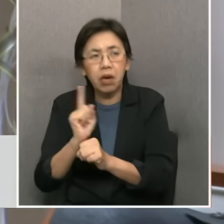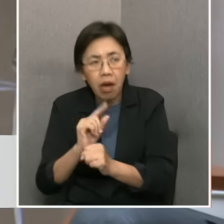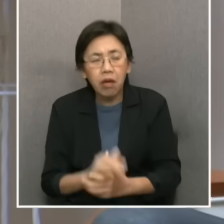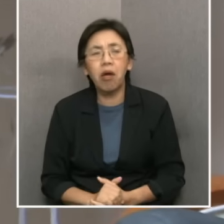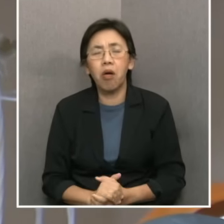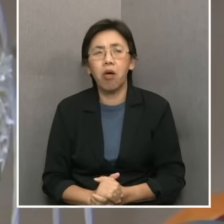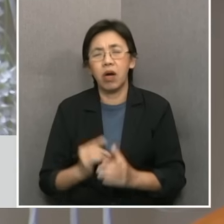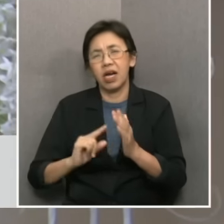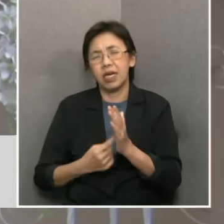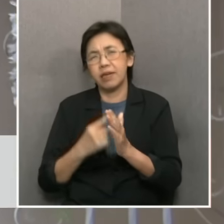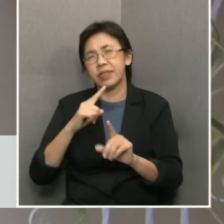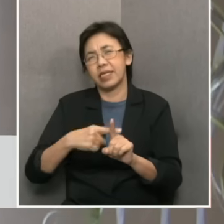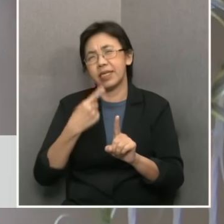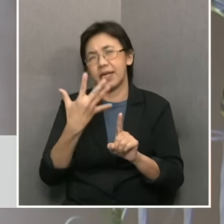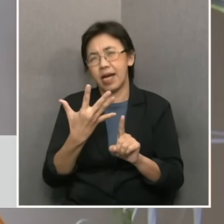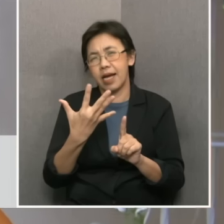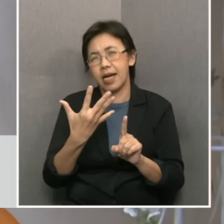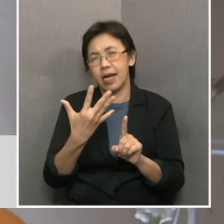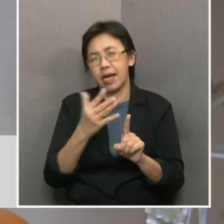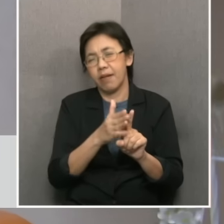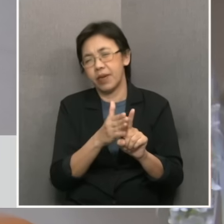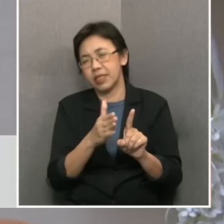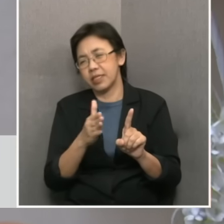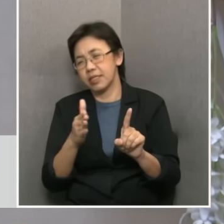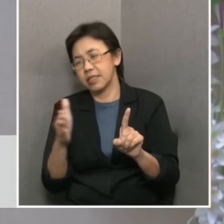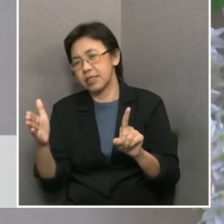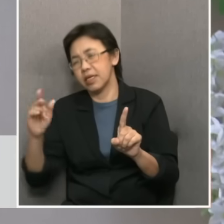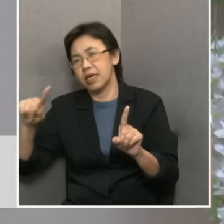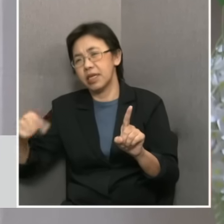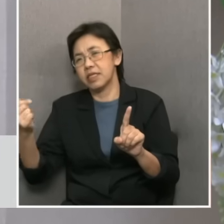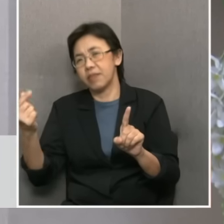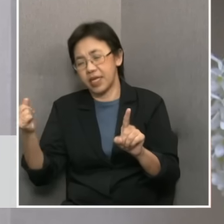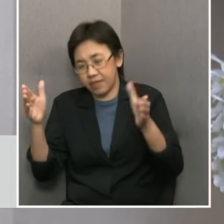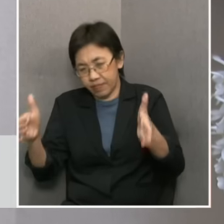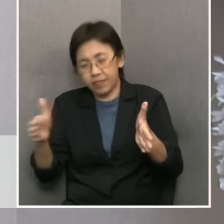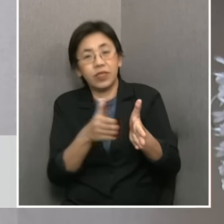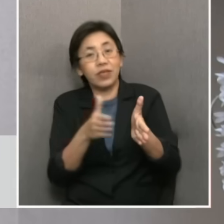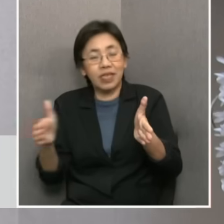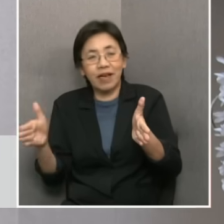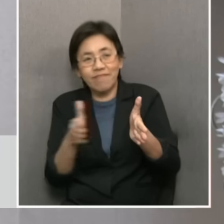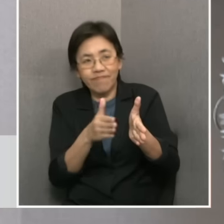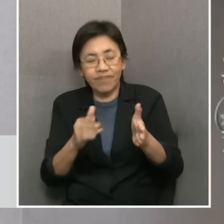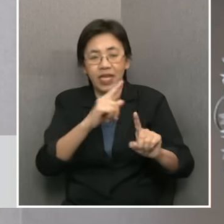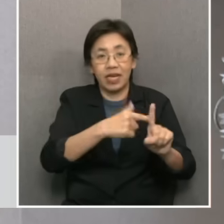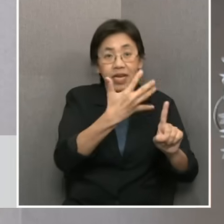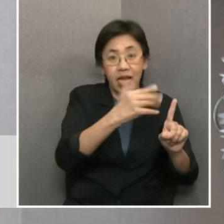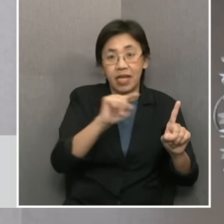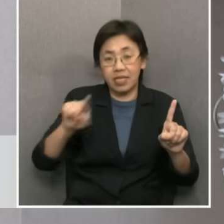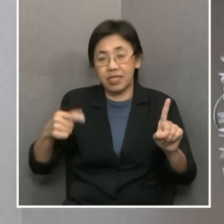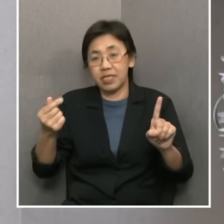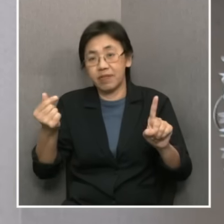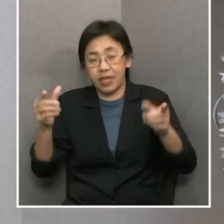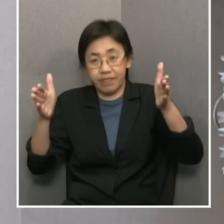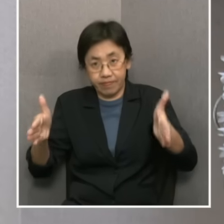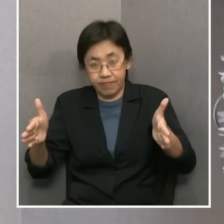ตั้งแต่เดือนพฤษภาคมนะครับไปจนกระทั่งถึงประมาณเดือนพฤศจิกายนนะฮะก็อยู่ในช่วงนี้คราวนี้ก็อยู่